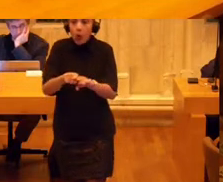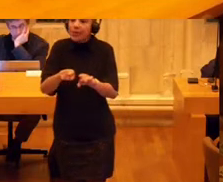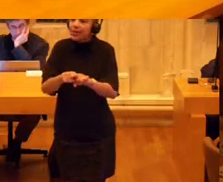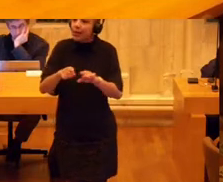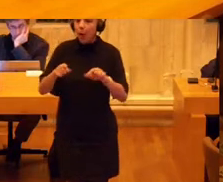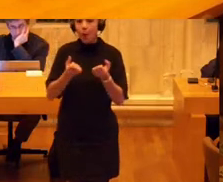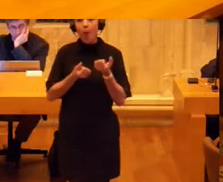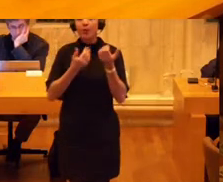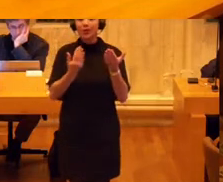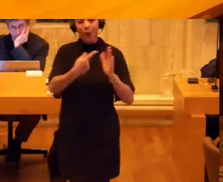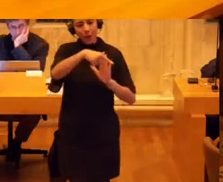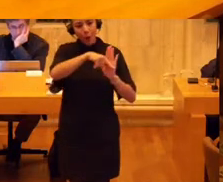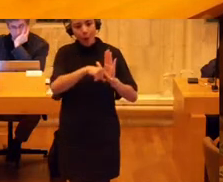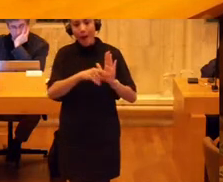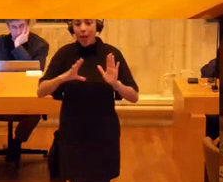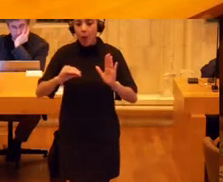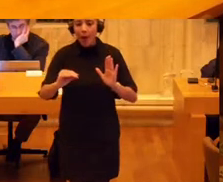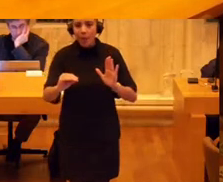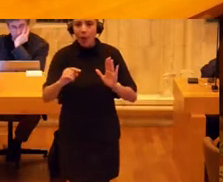puisque finalement c'est le point